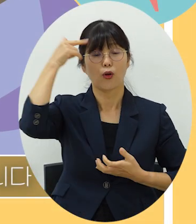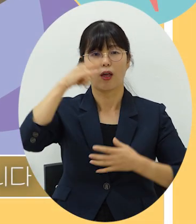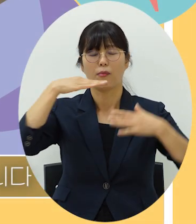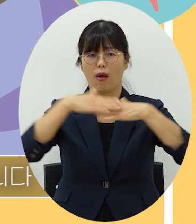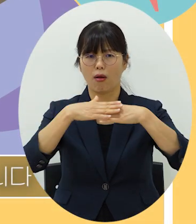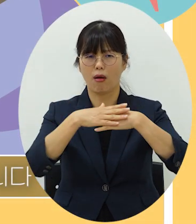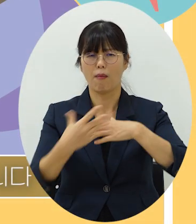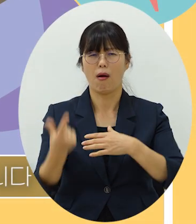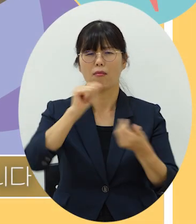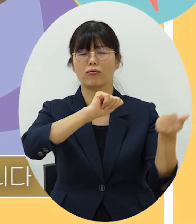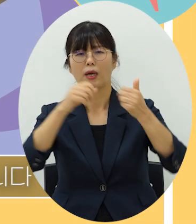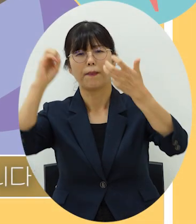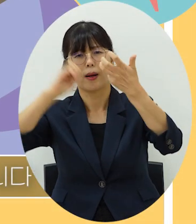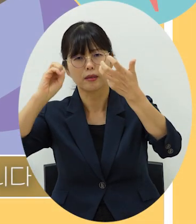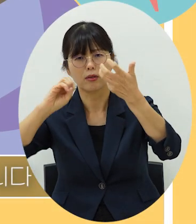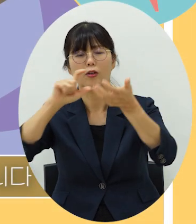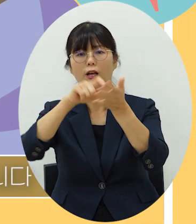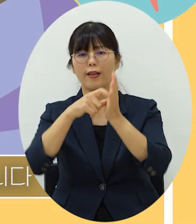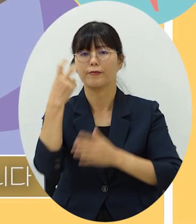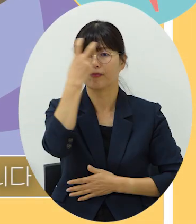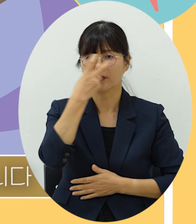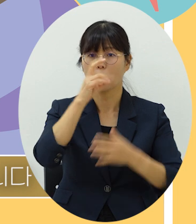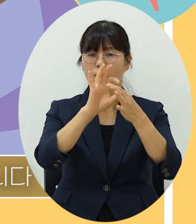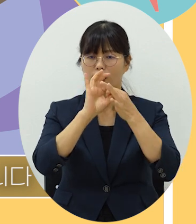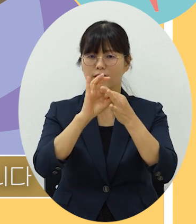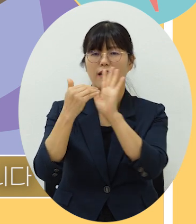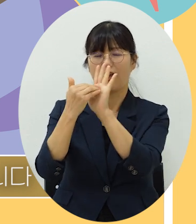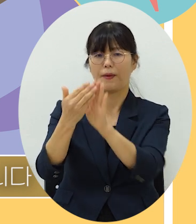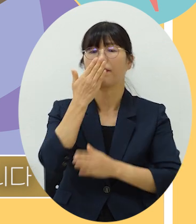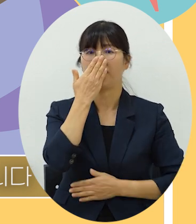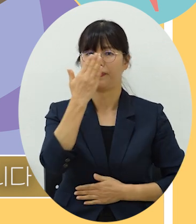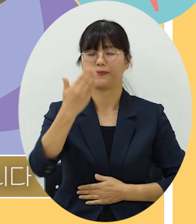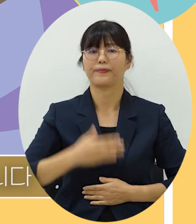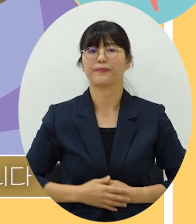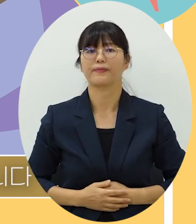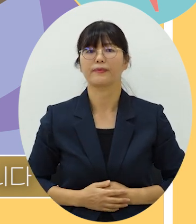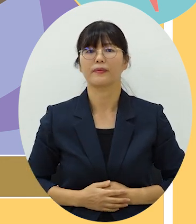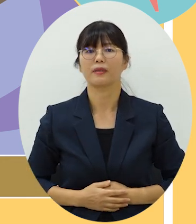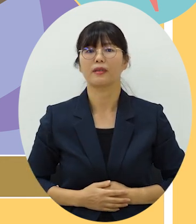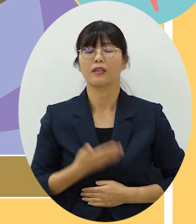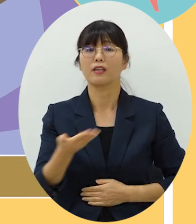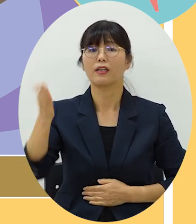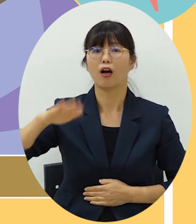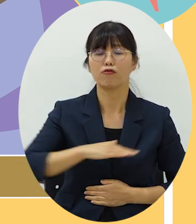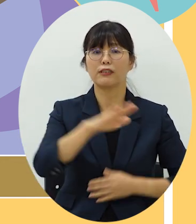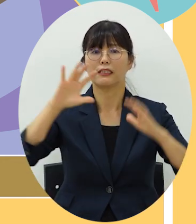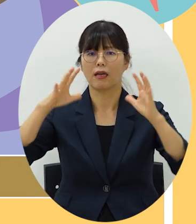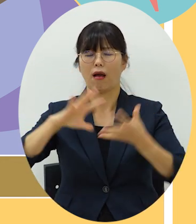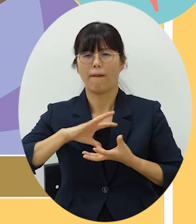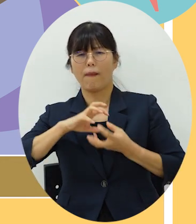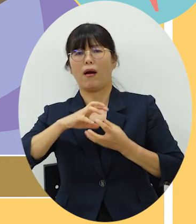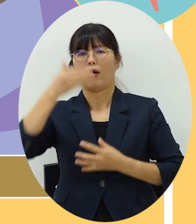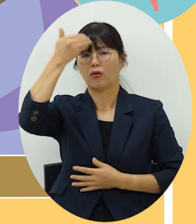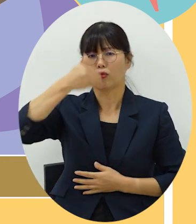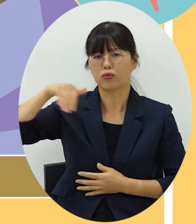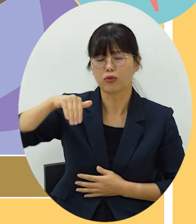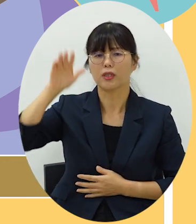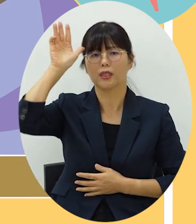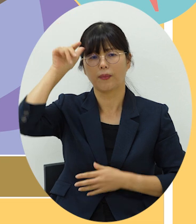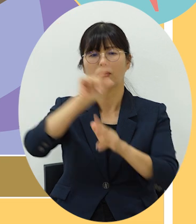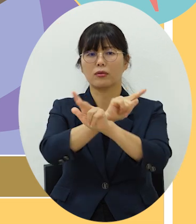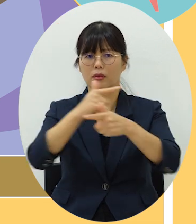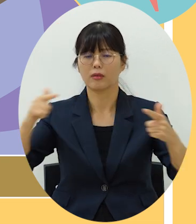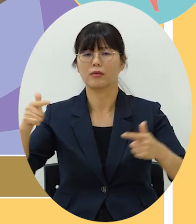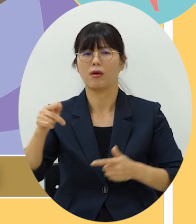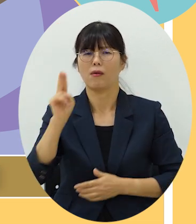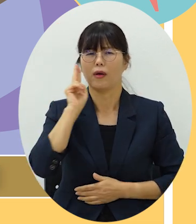심뇌혈관 질환 조기 사망의 80%는 적정 관리를 통해 예방 가능합니다. 그러나 우리나라는 심근경색,